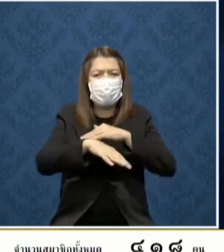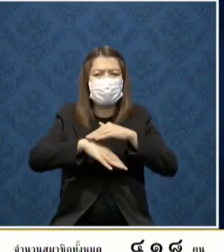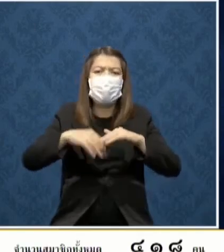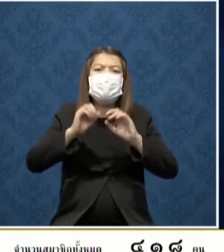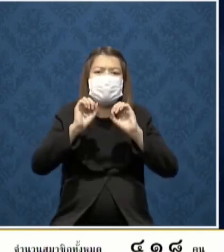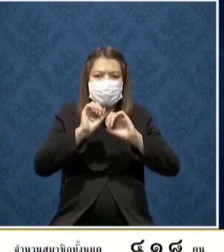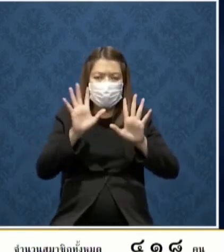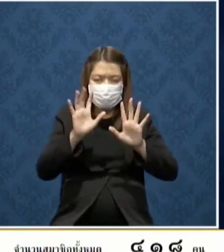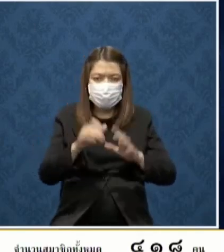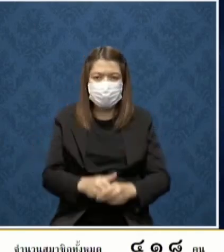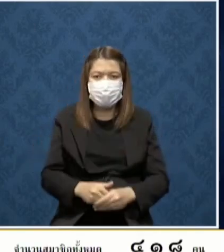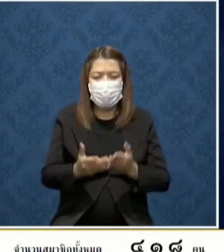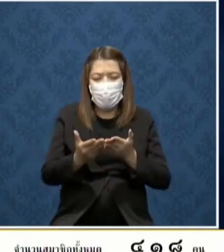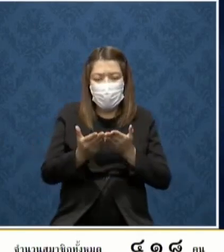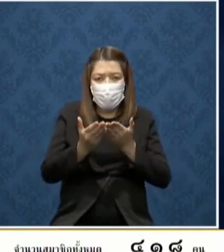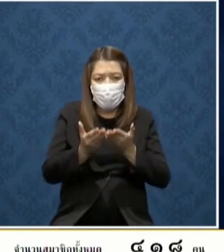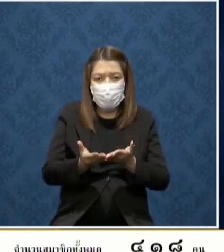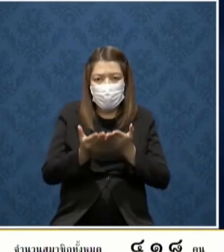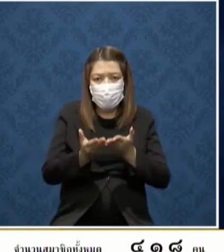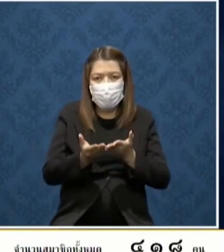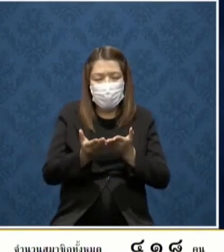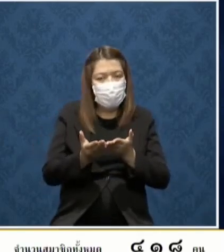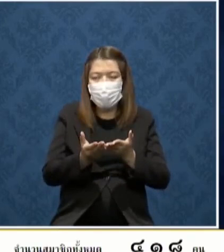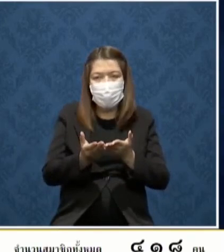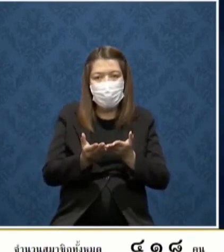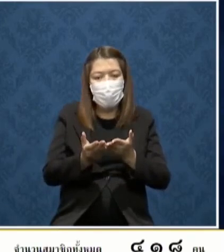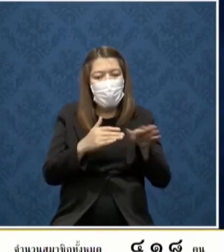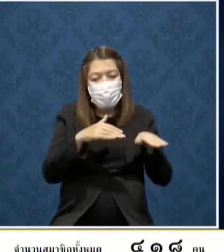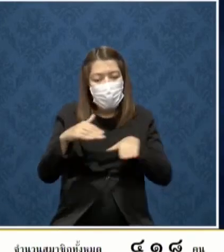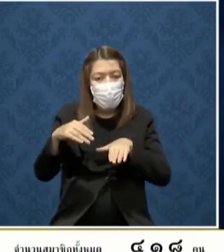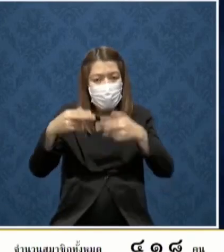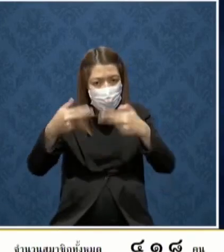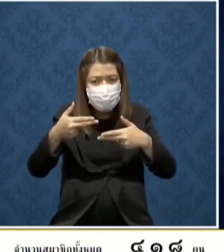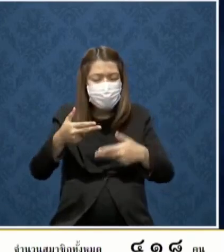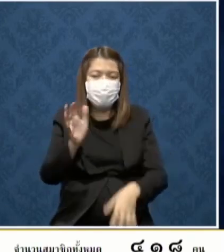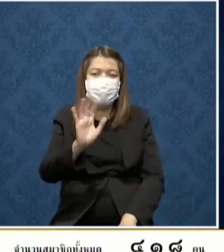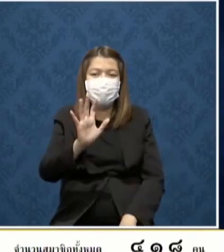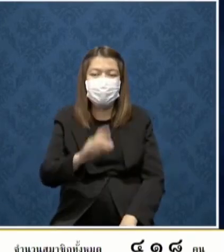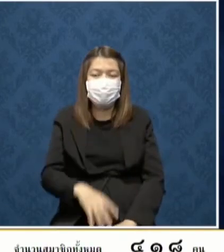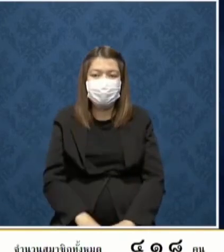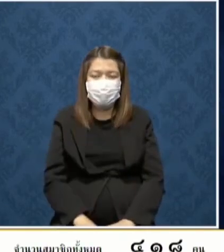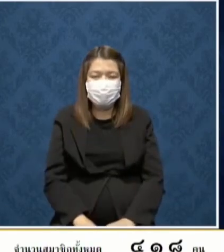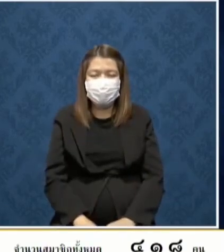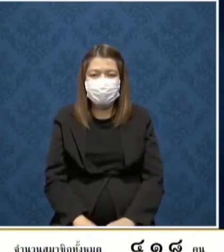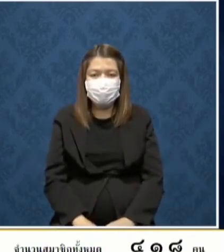ับ วาเรือหวงสโขไทยไม่ไดอยู่ในสภาพพ้อมรบ อยางทมคจะเป็น